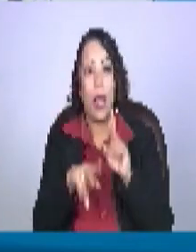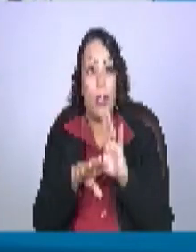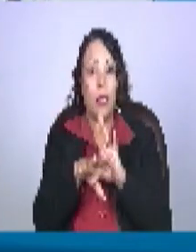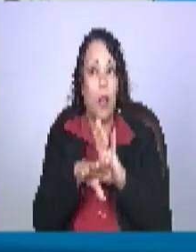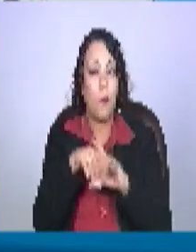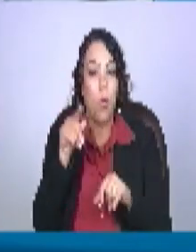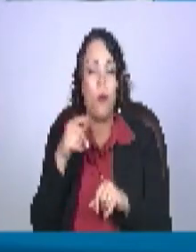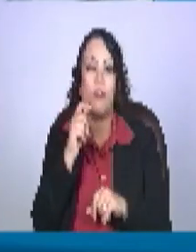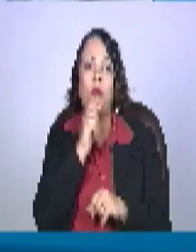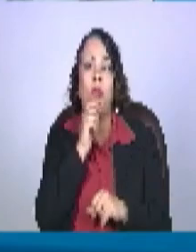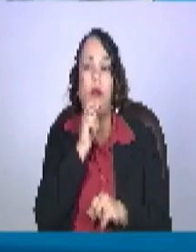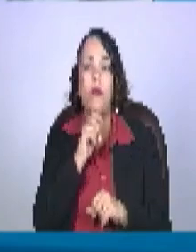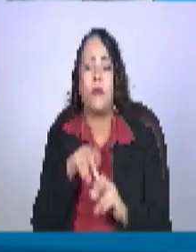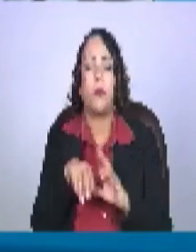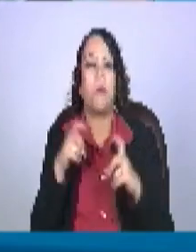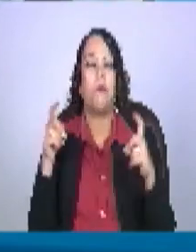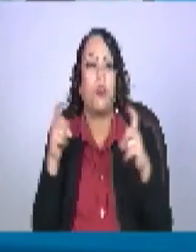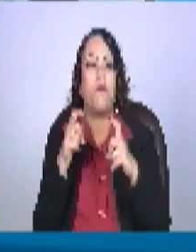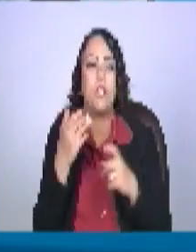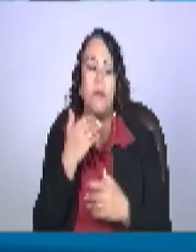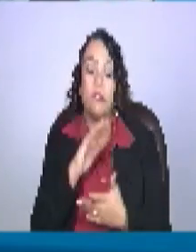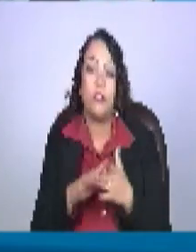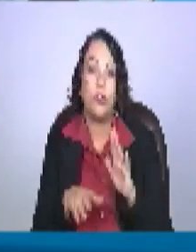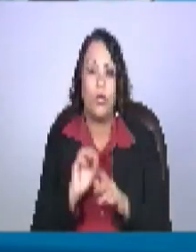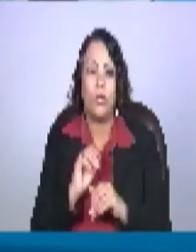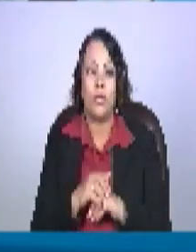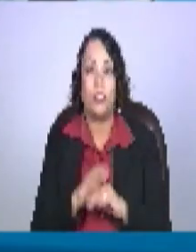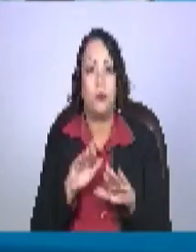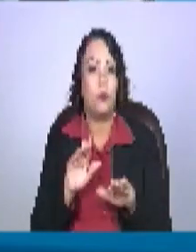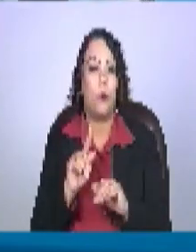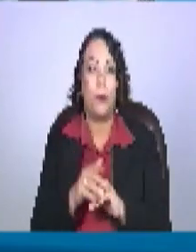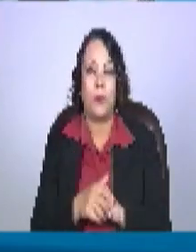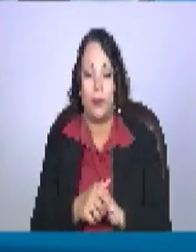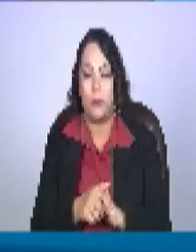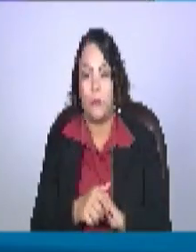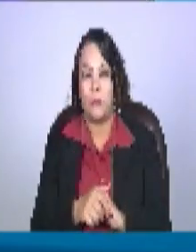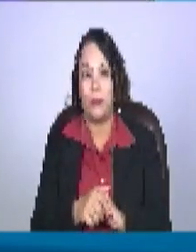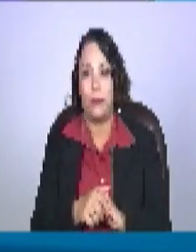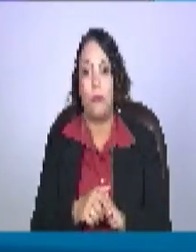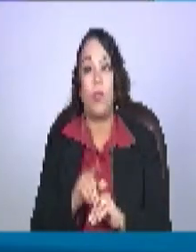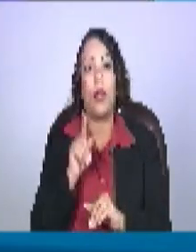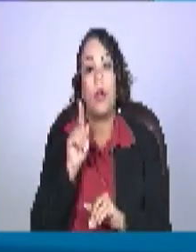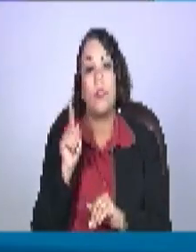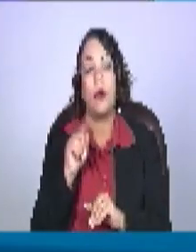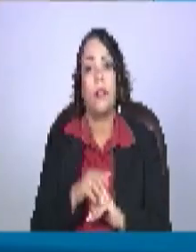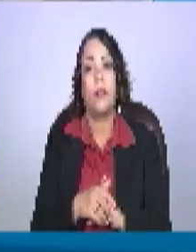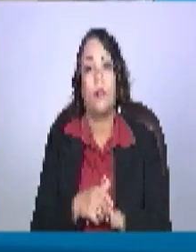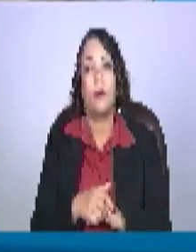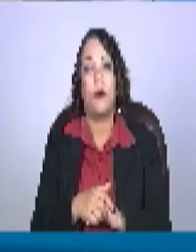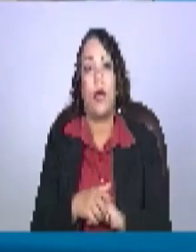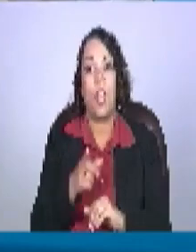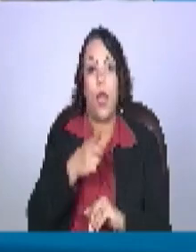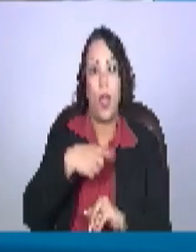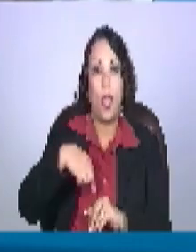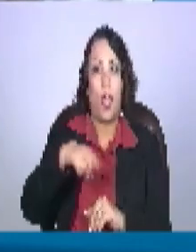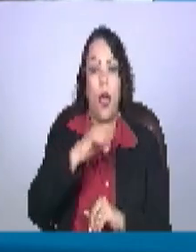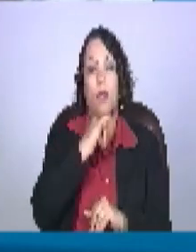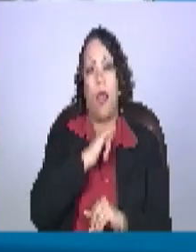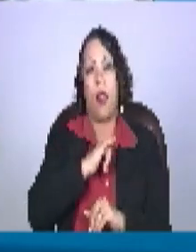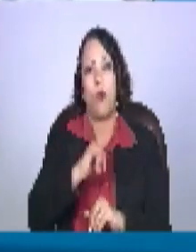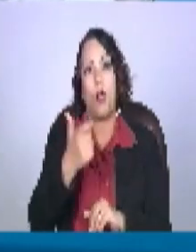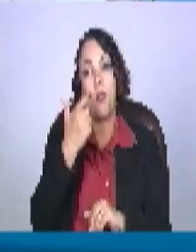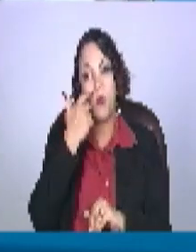ضعيفه غير قادره على المنافسه مش موجوده اصلا فاذا احنا دايما